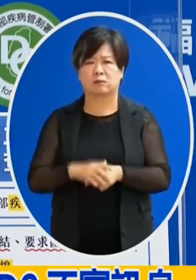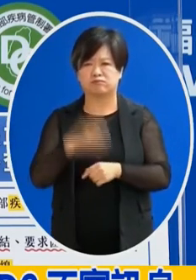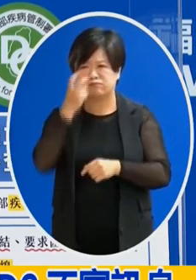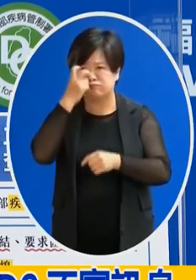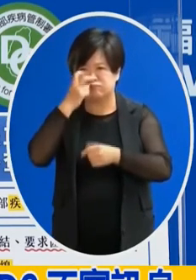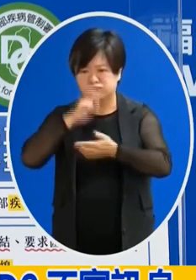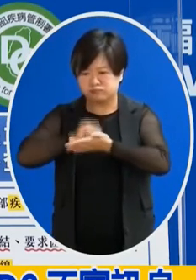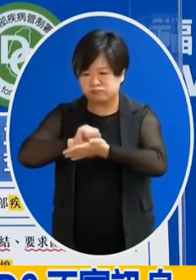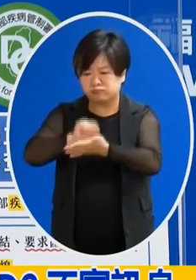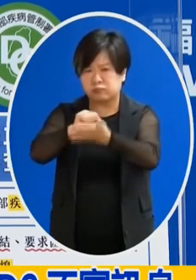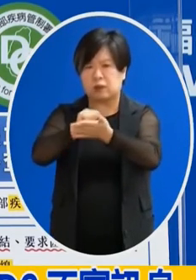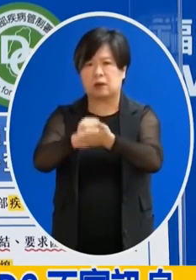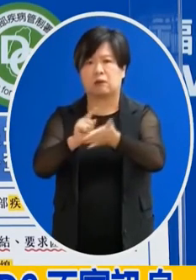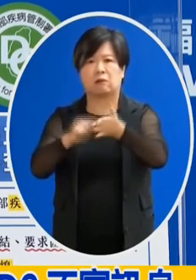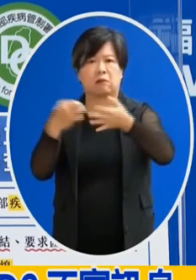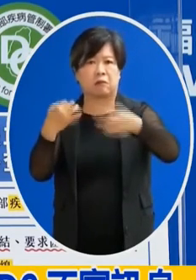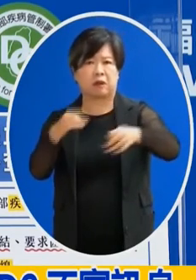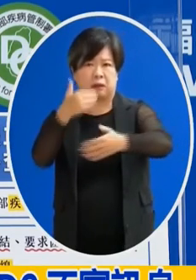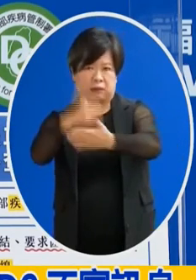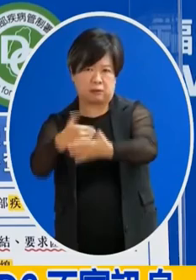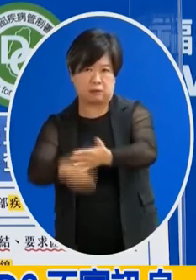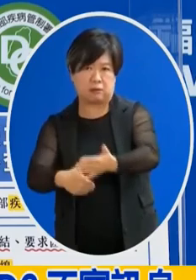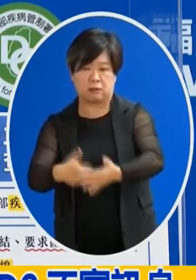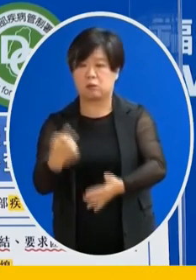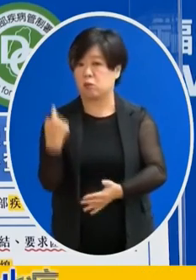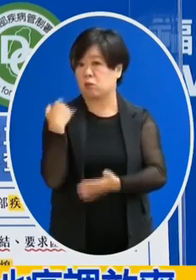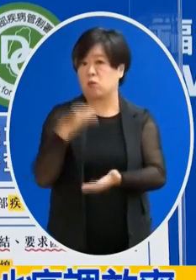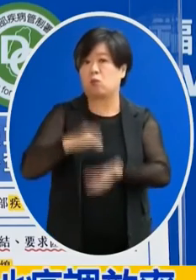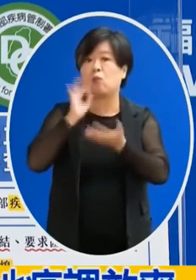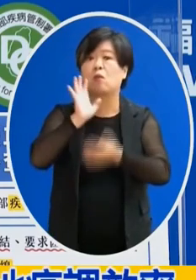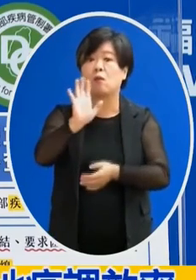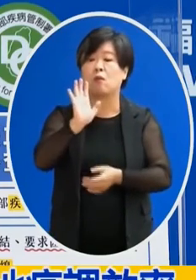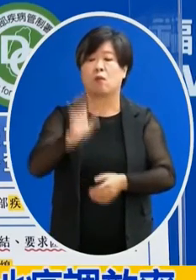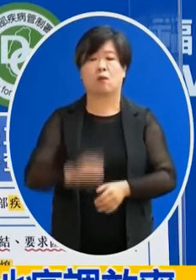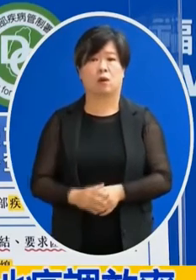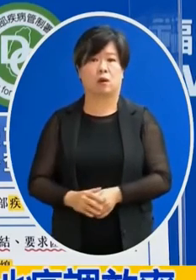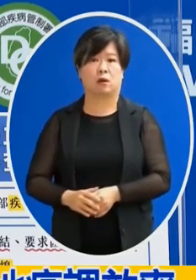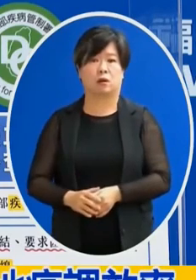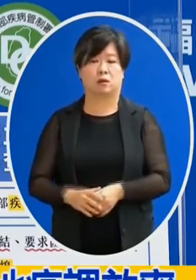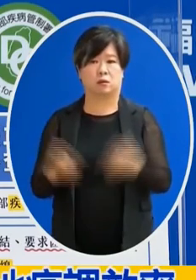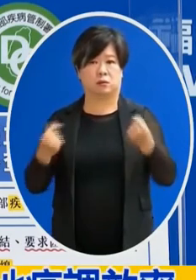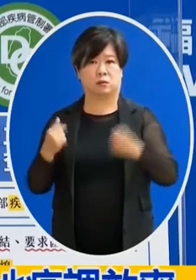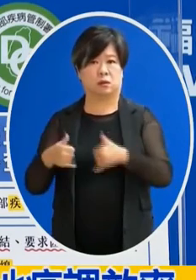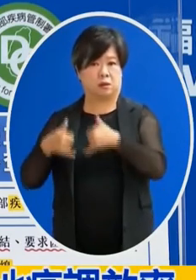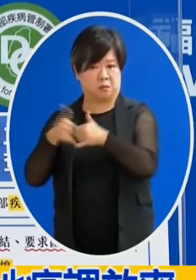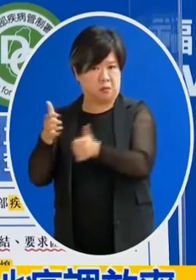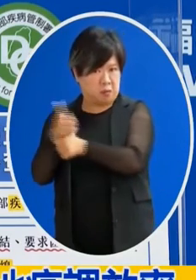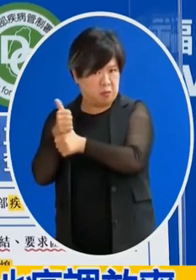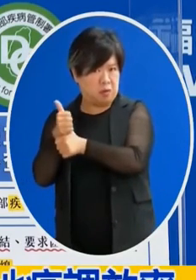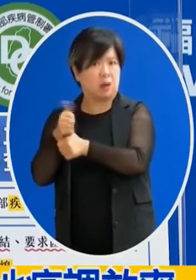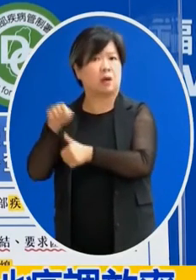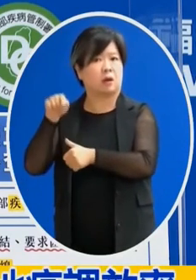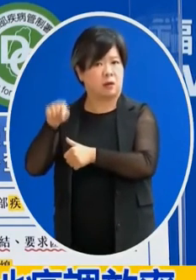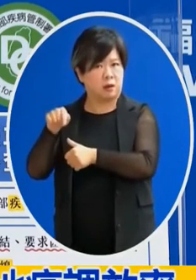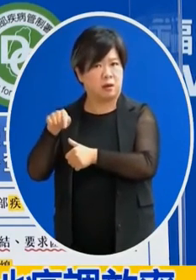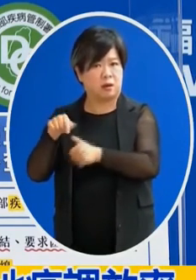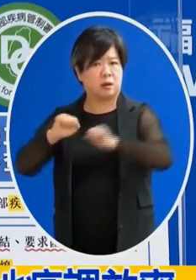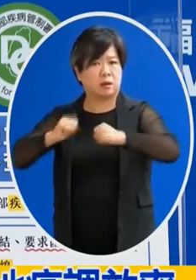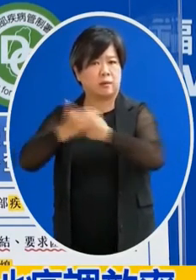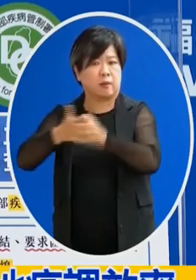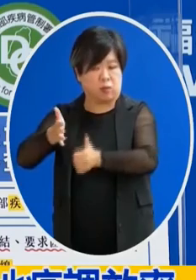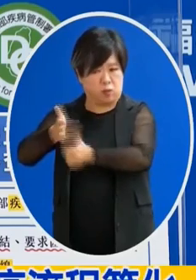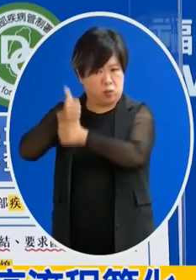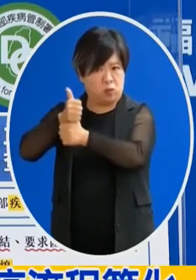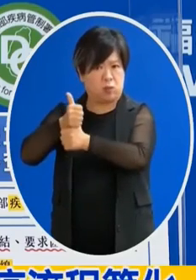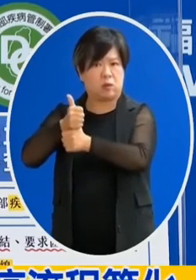流程的一个简化，那包括像昨天有特别提到啊，在健保署的部分，健保署这一端也